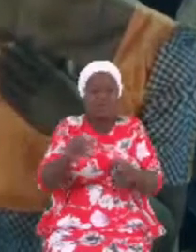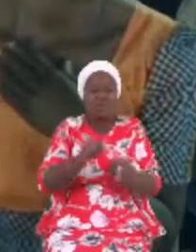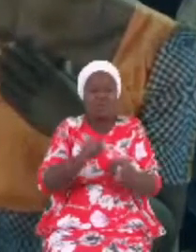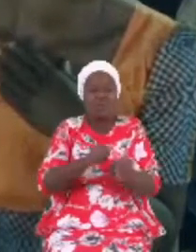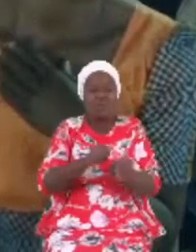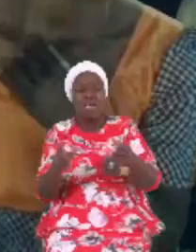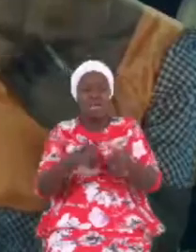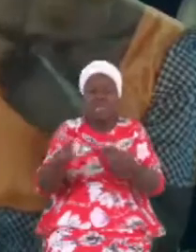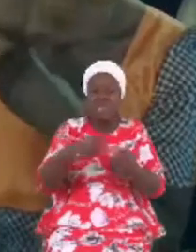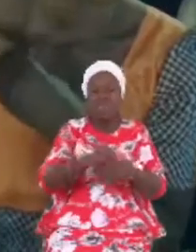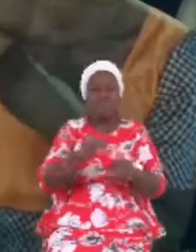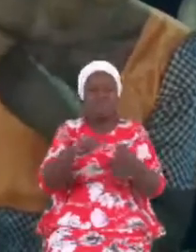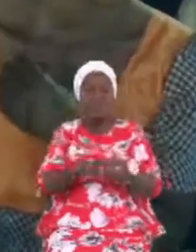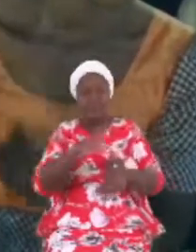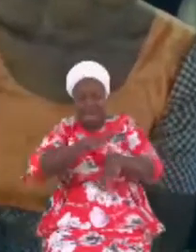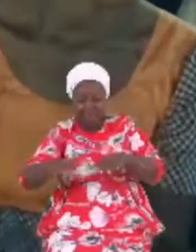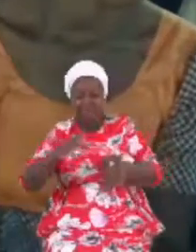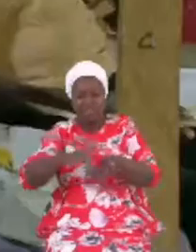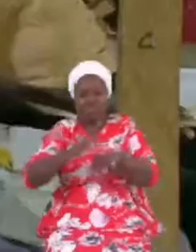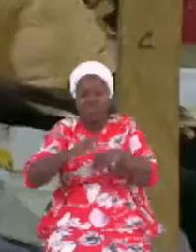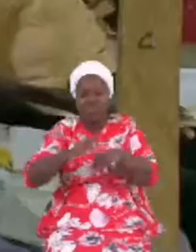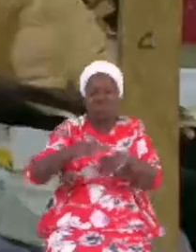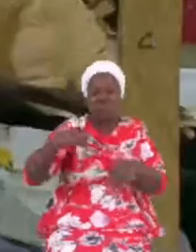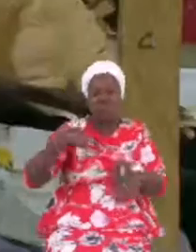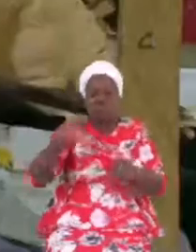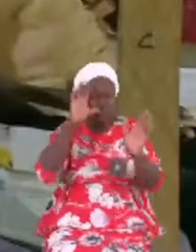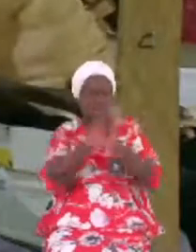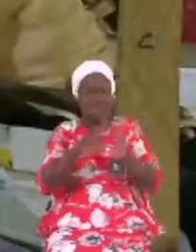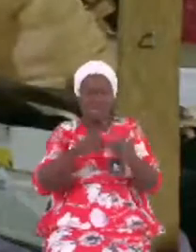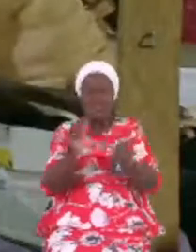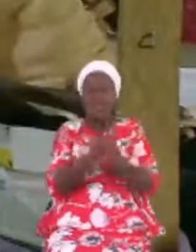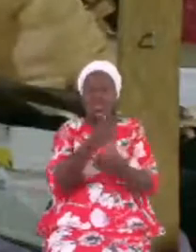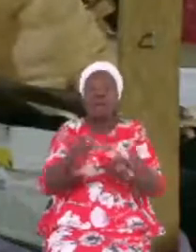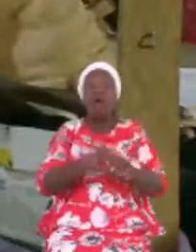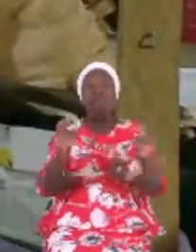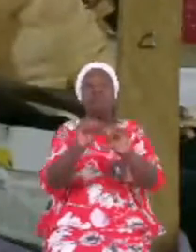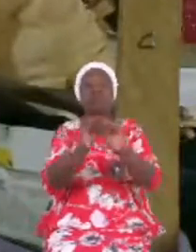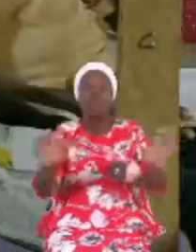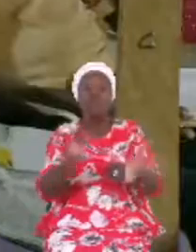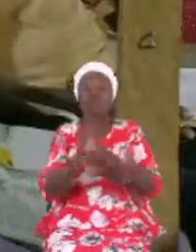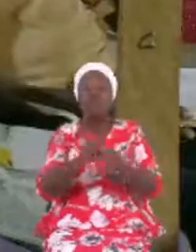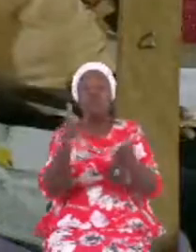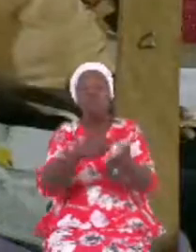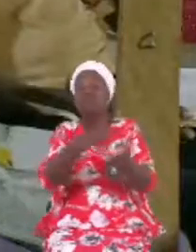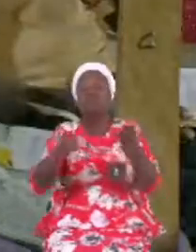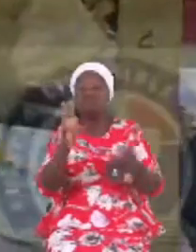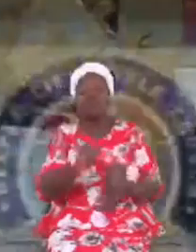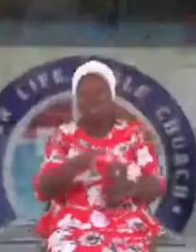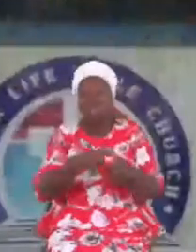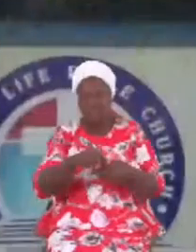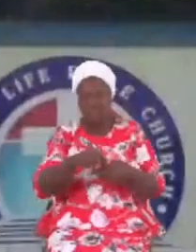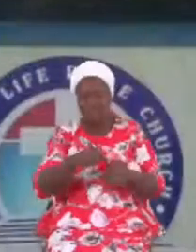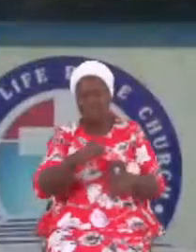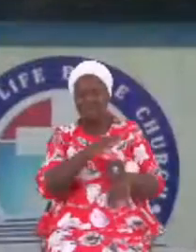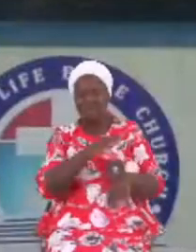liberté, ils s'adonnent à la pornographie avec liberté. Et il n'y a rien qui les dérange, ils